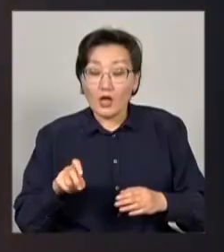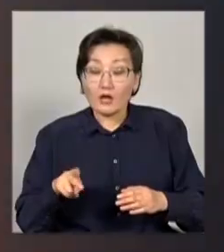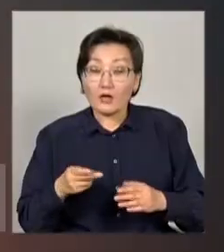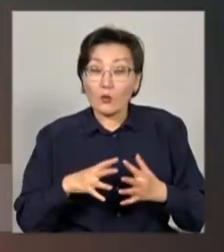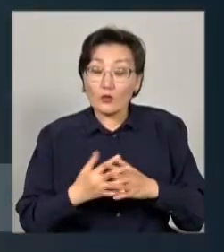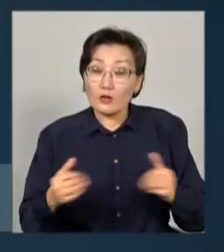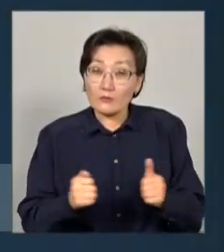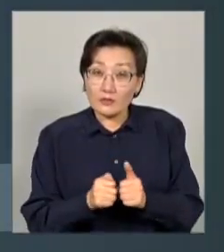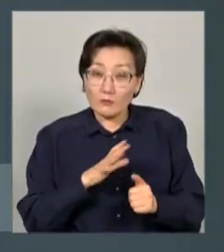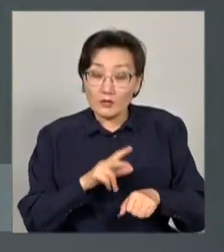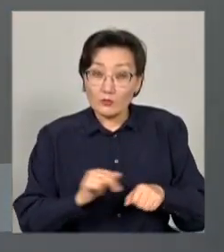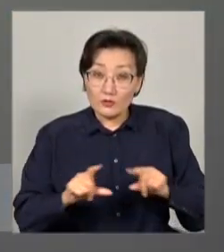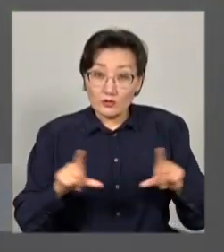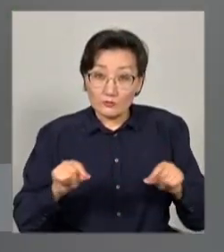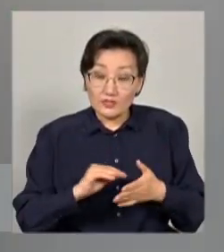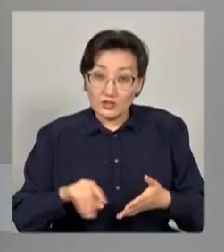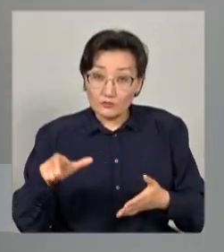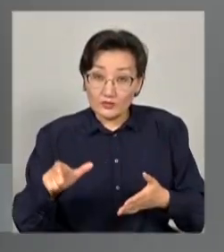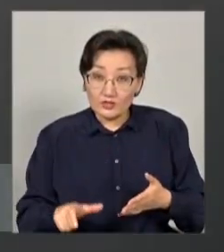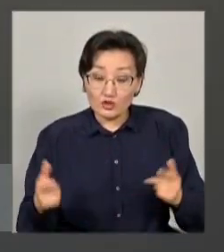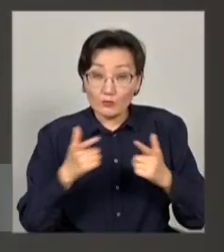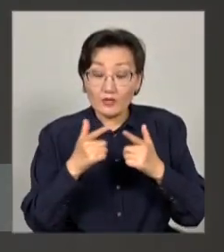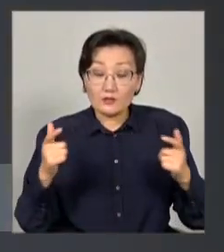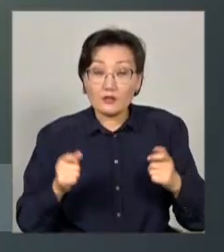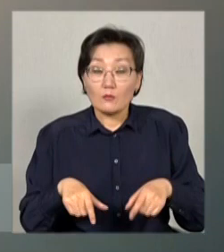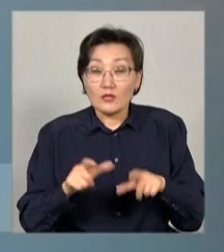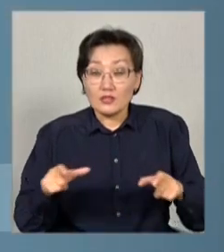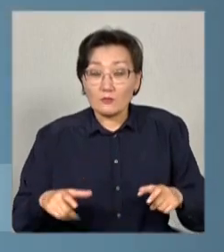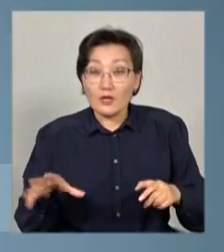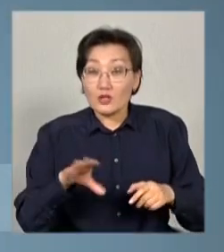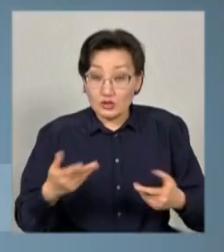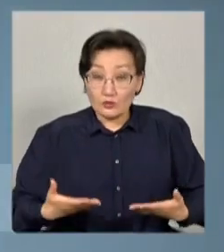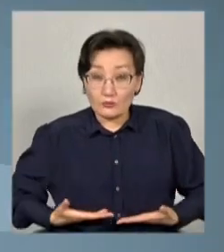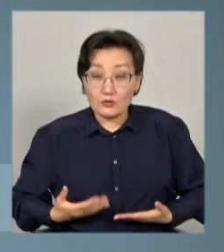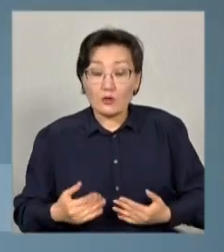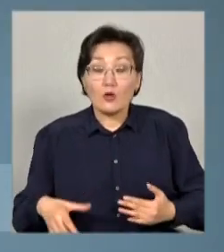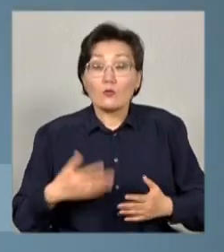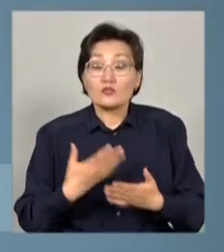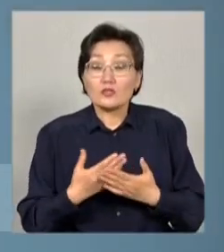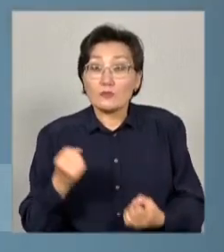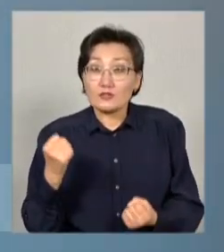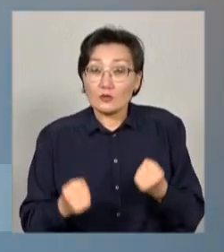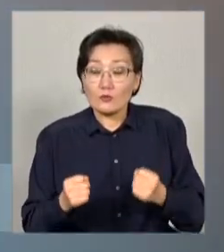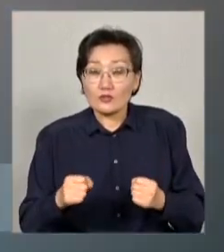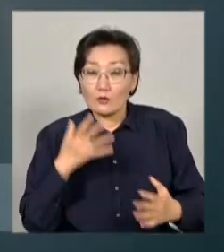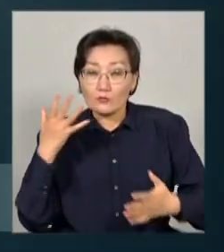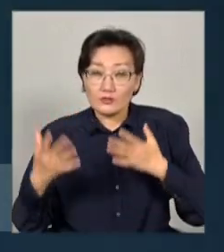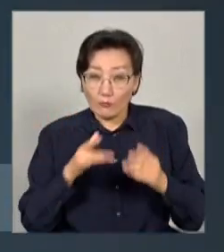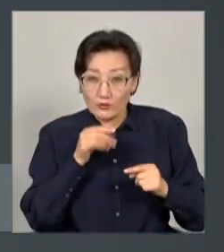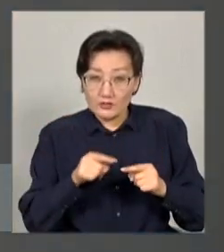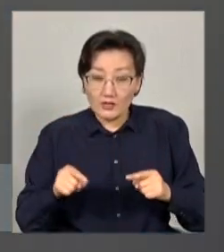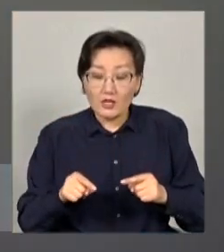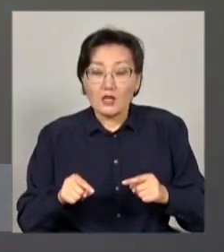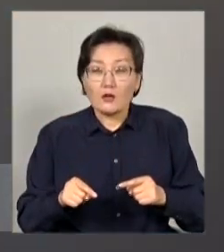болған. Полиция департаменті баспасөз қызметінің мәліметінше адамдар дін аман. Болжам бойынша жүргізушілер ақтүтек боран кезінде